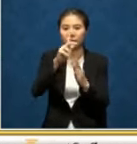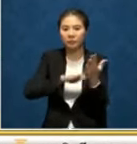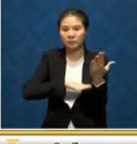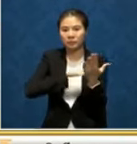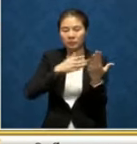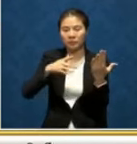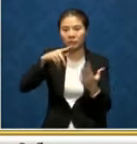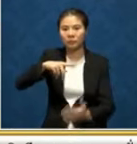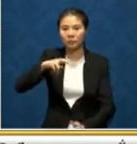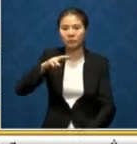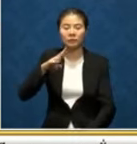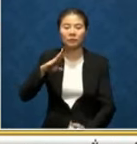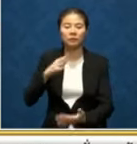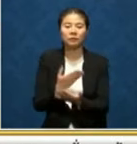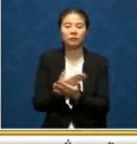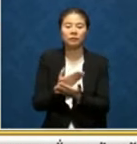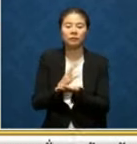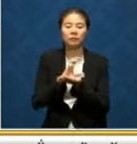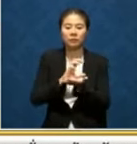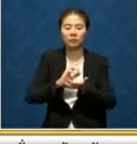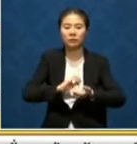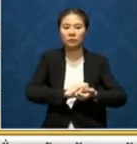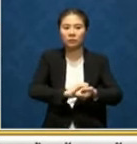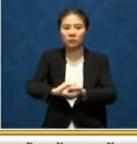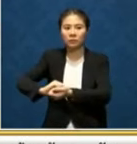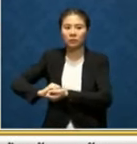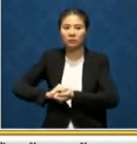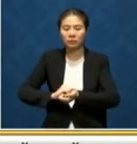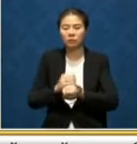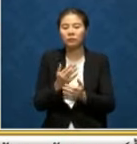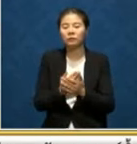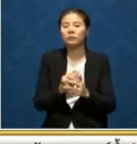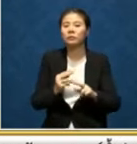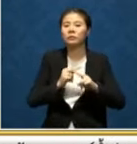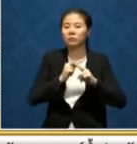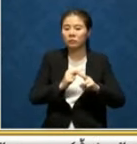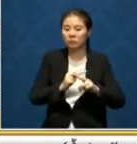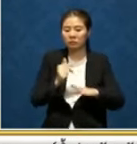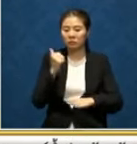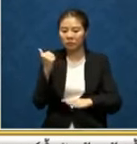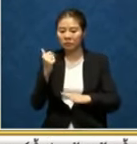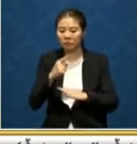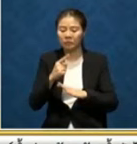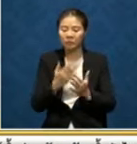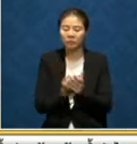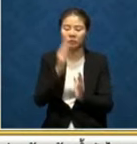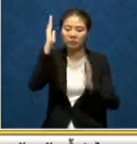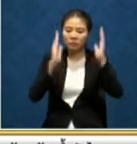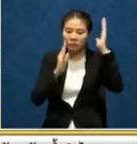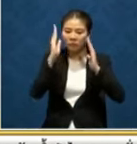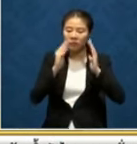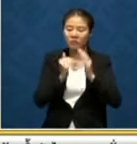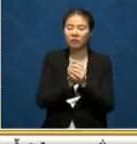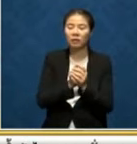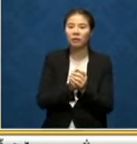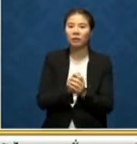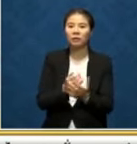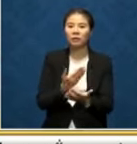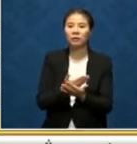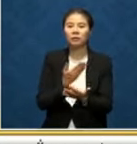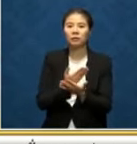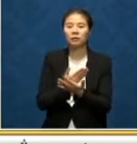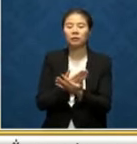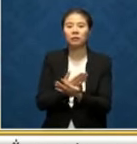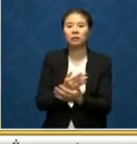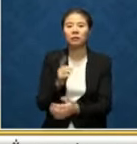ใหม่หรือไม่และต้องเปิดให้เอกชนรายอื่นเข้ามาร่วมแข่งขันในการประมูลหรือไม่ขณะนี้เองค่ะขณะที่เรา